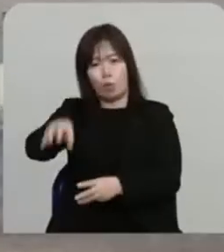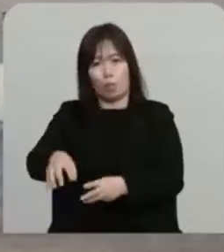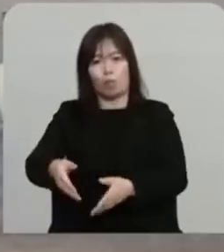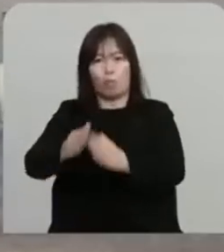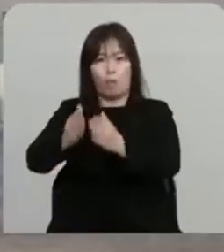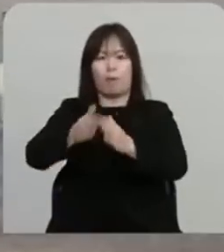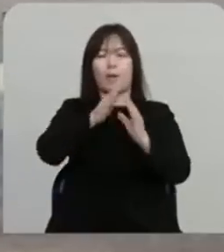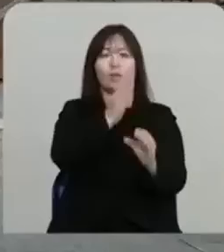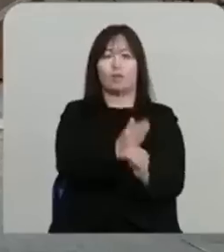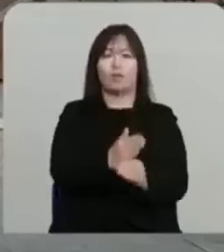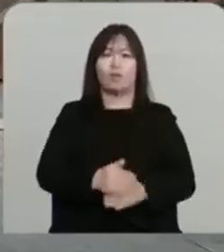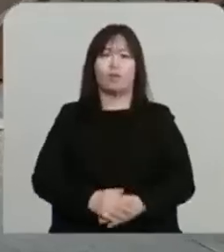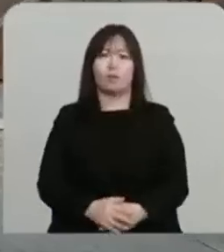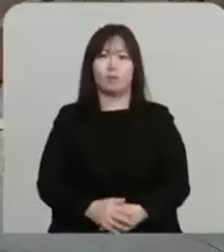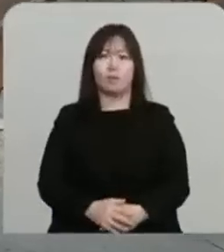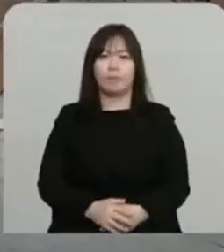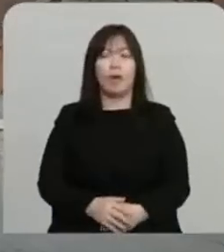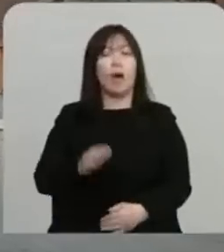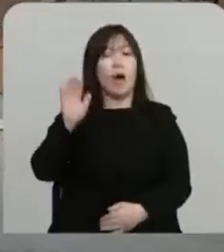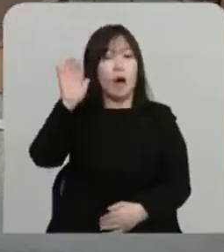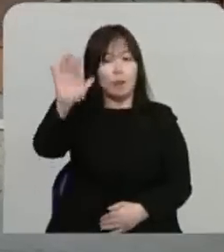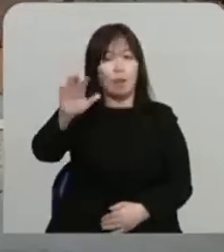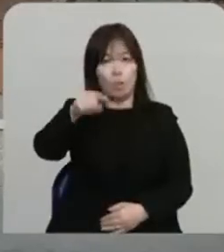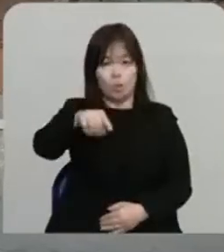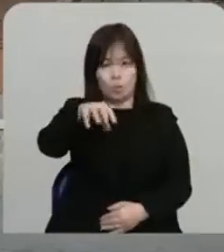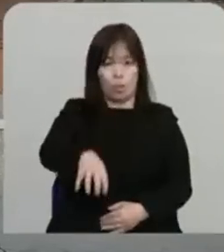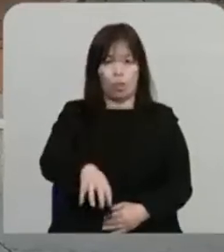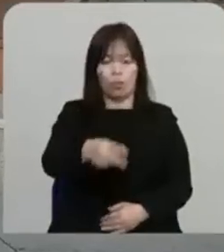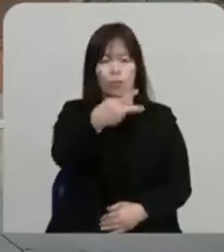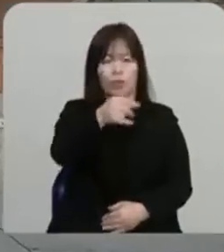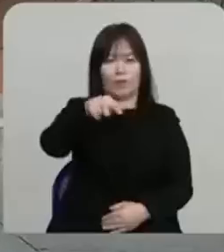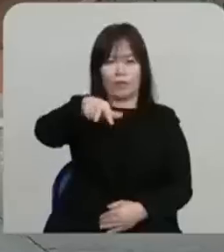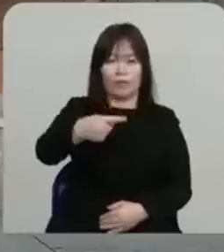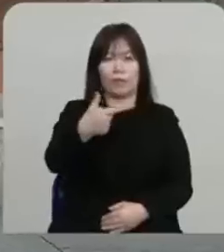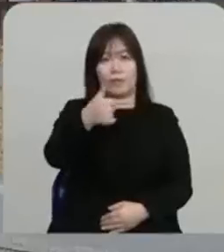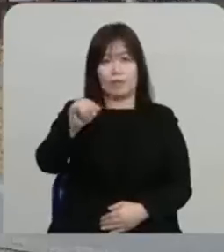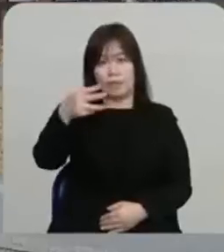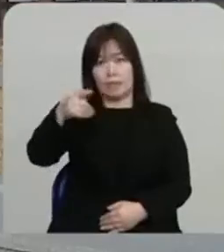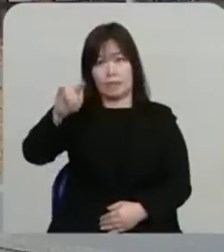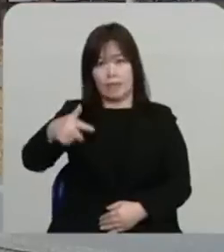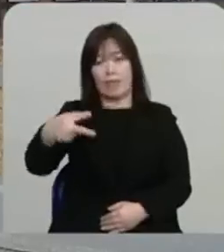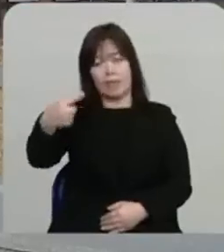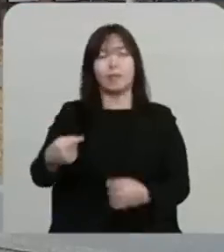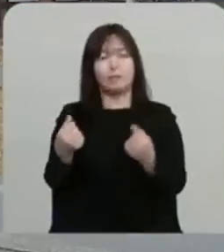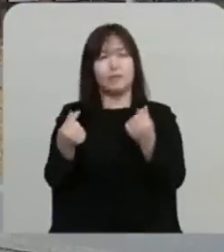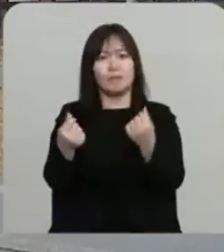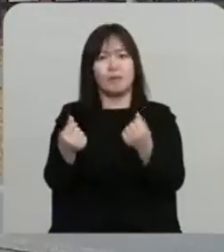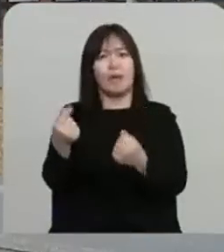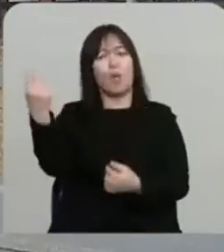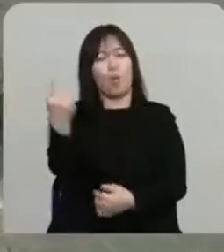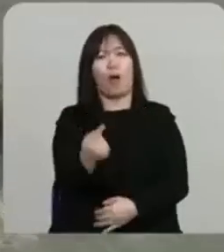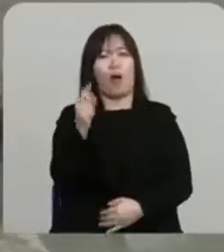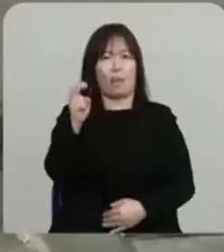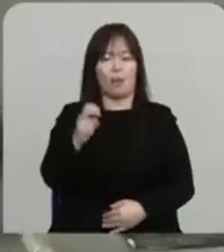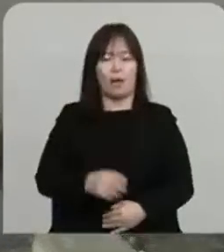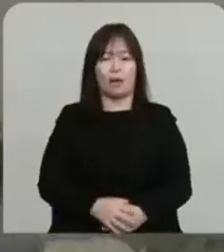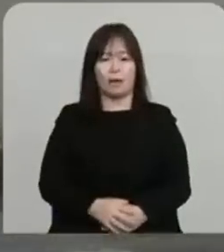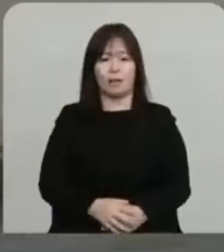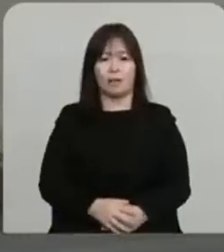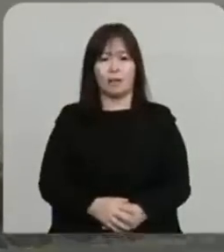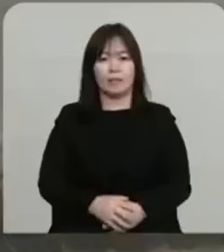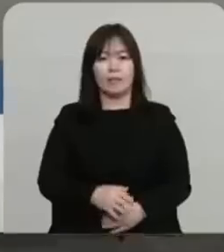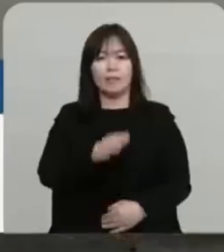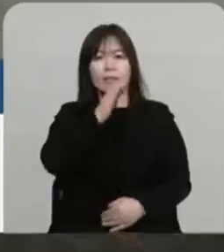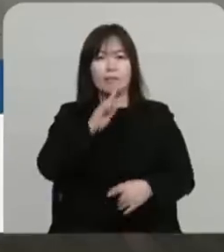있습니다. 향후 이곳은 디즈니랜드와 같은 대형 테마파크가 들어설 전망입니다. 실현